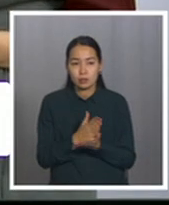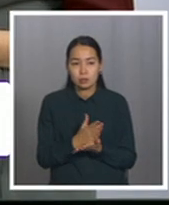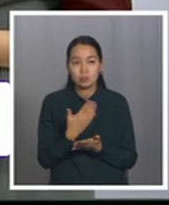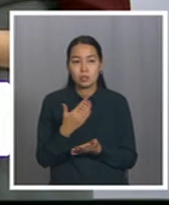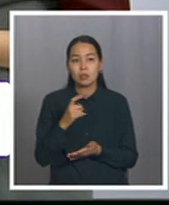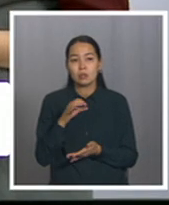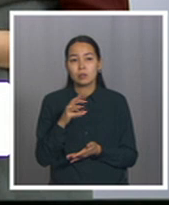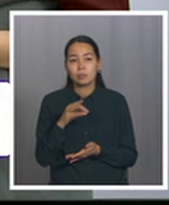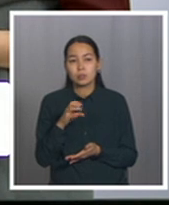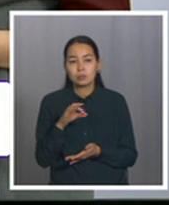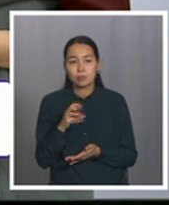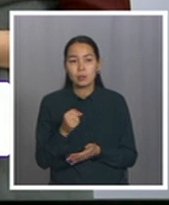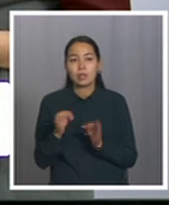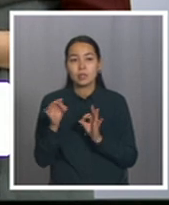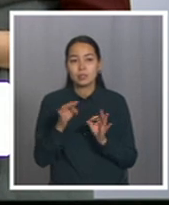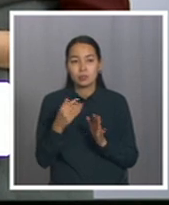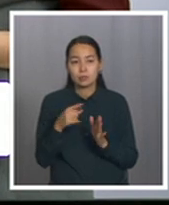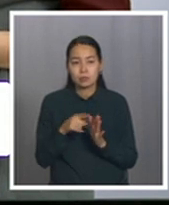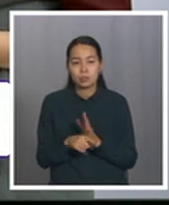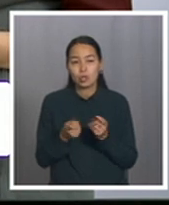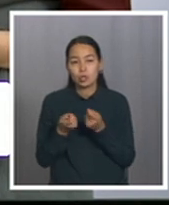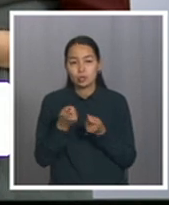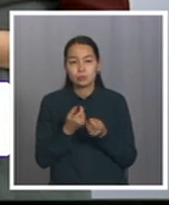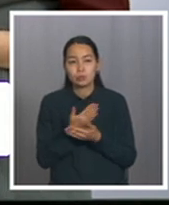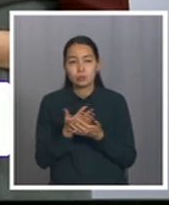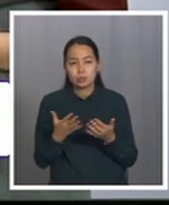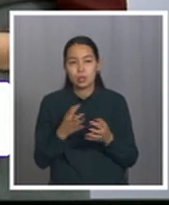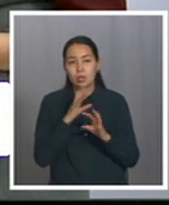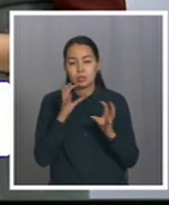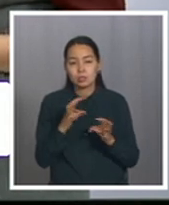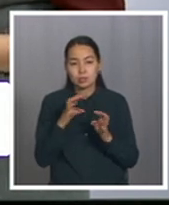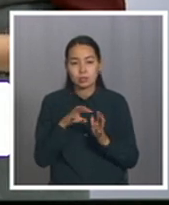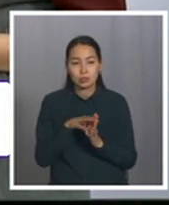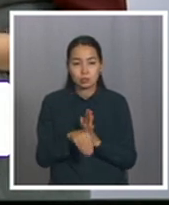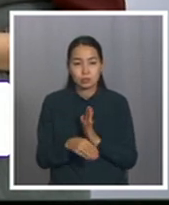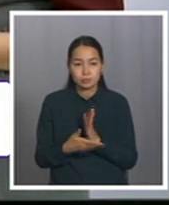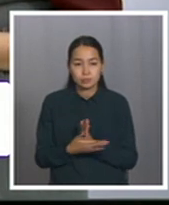хромосома ядро ішіндегі тоқым қолау ақпаратын сақтайтын құрылым.